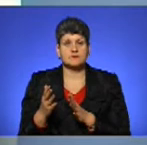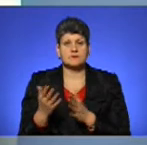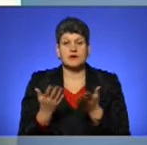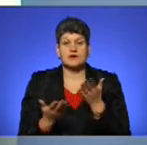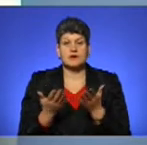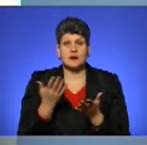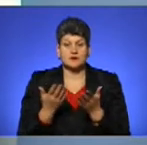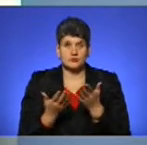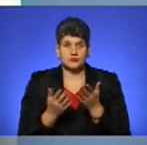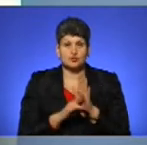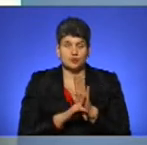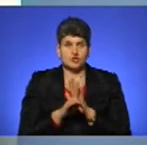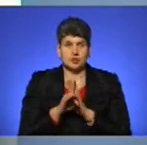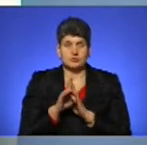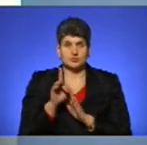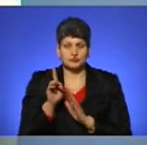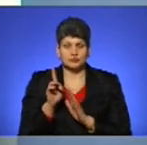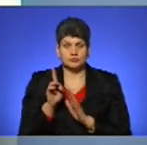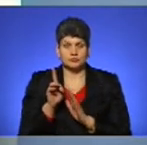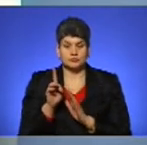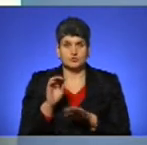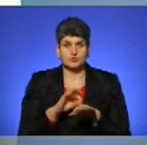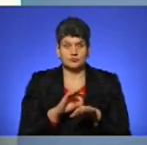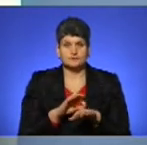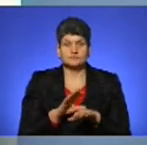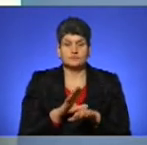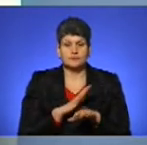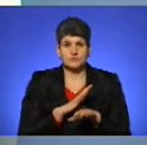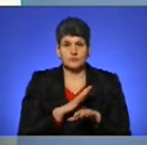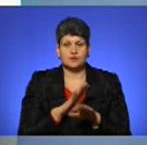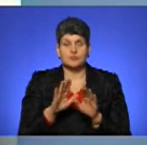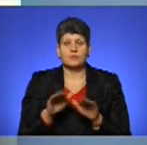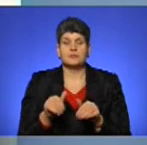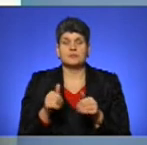Якщо спочатку епідемії був шлях передачі